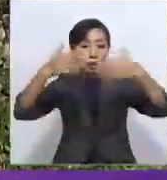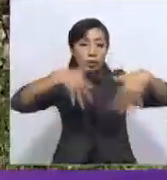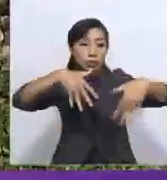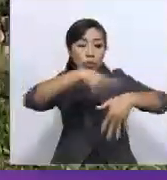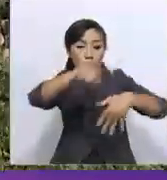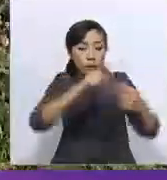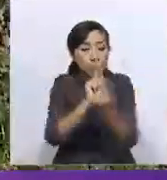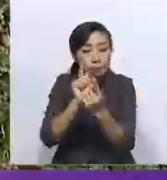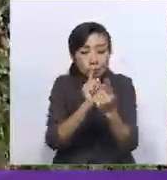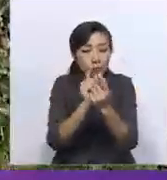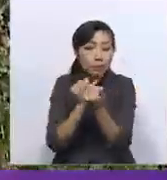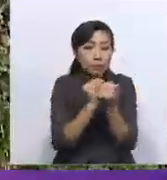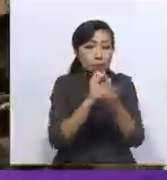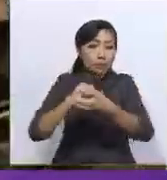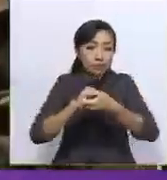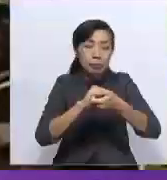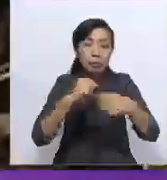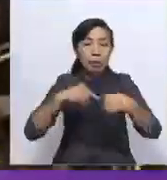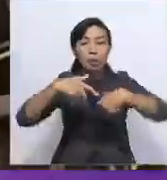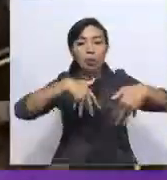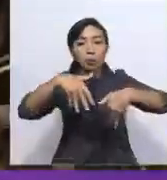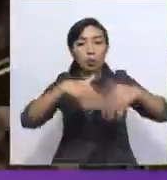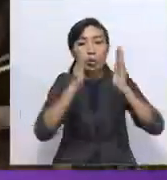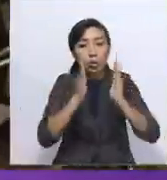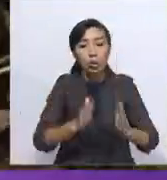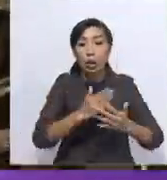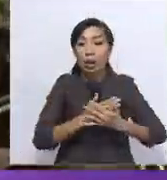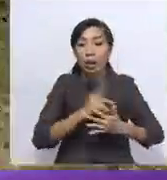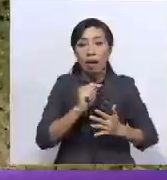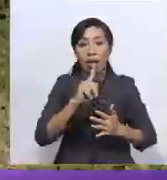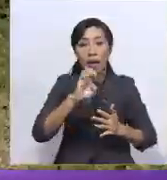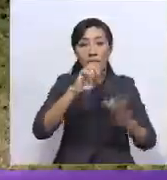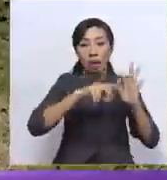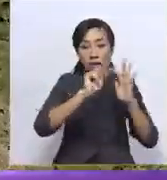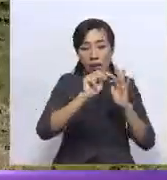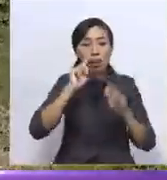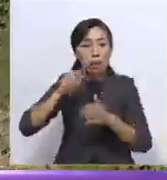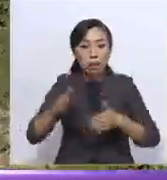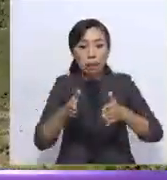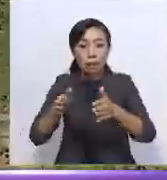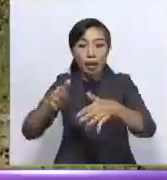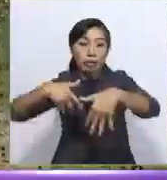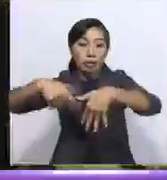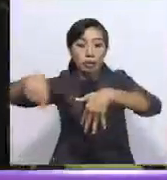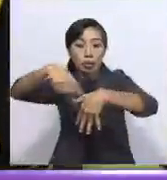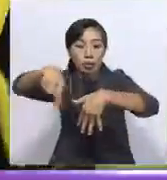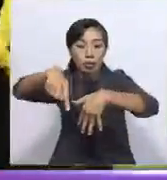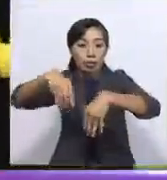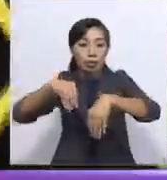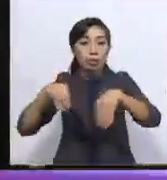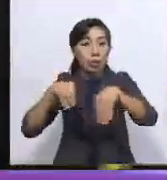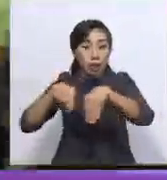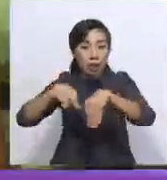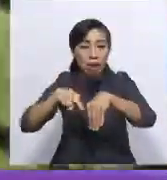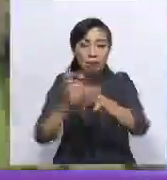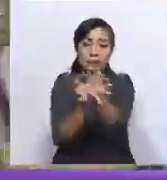ชนสัมพันธ์ที่ชุมชนคนรักถิ่นและชุมชนเปรมสุขสันต์ริมคลองเปรมประชากรนะคะอาทิการให้บริการปรึก